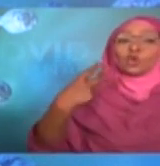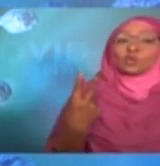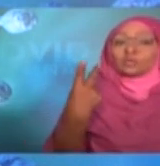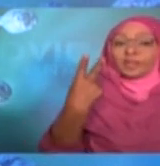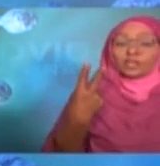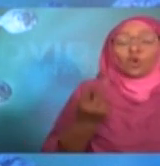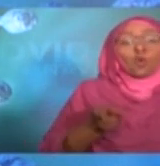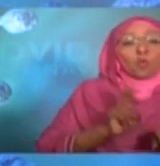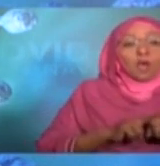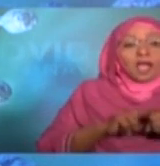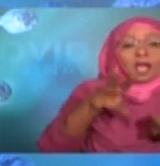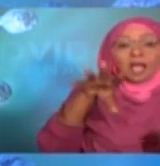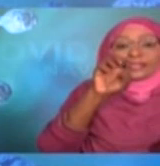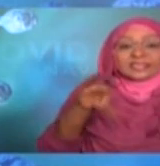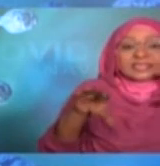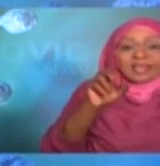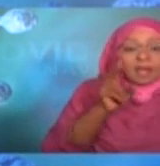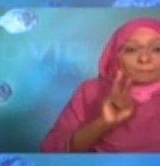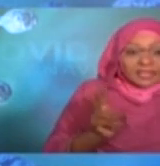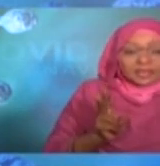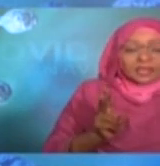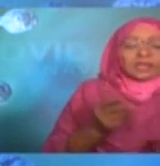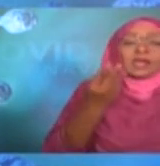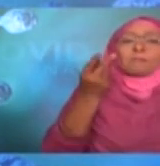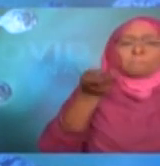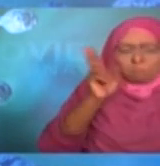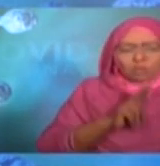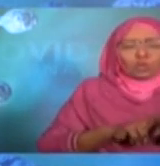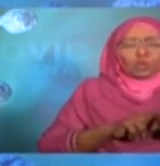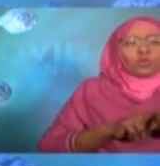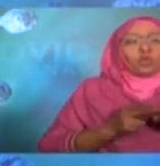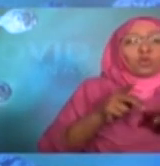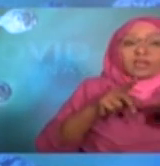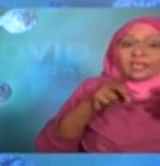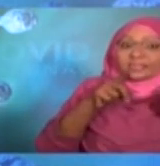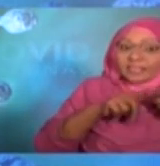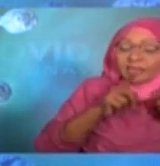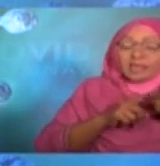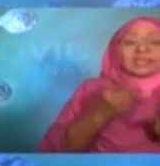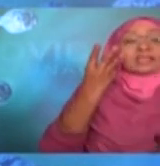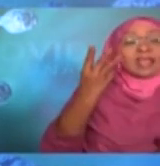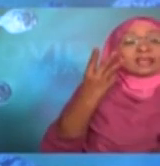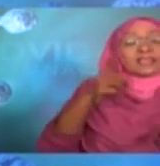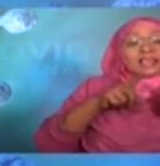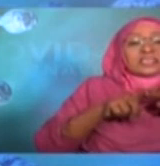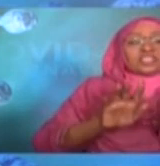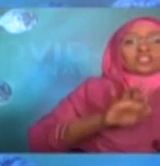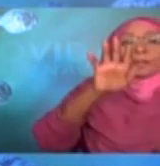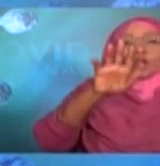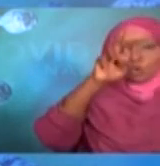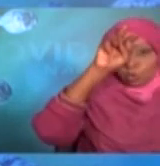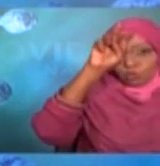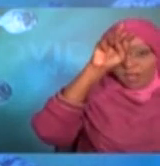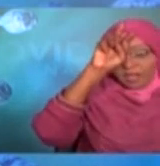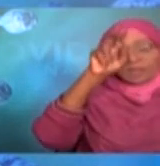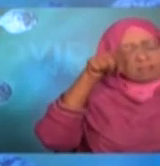الموقع الثاني ب129 حالة، شمال كردفان في الموقع الثالث، وده عدد كبير جدا يمكن ما كان متوقع، محتاج لدراسة